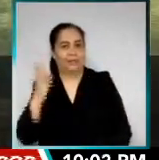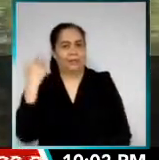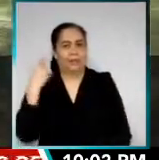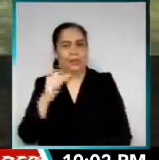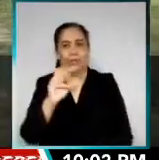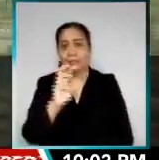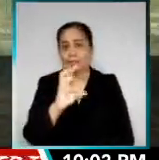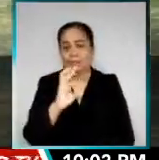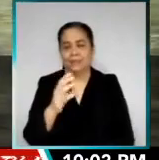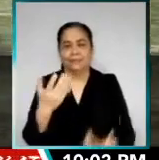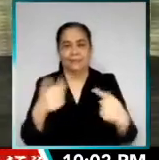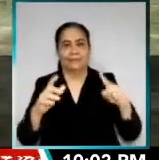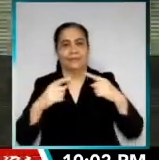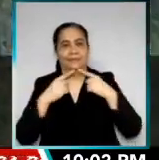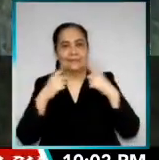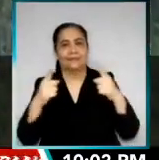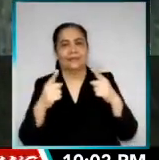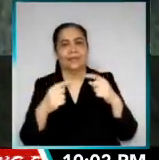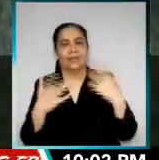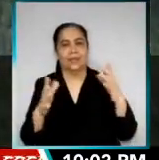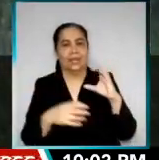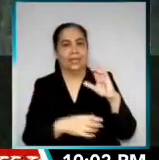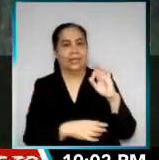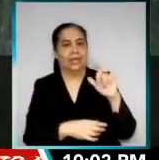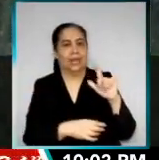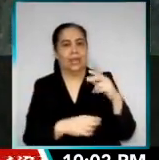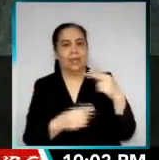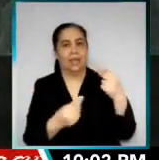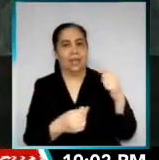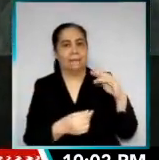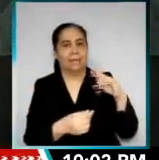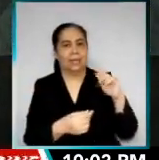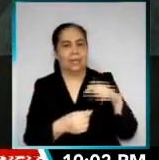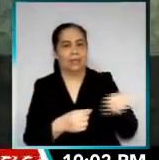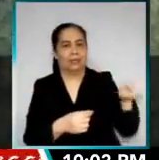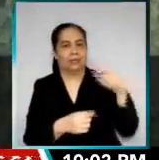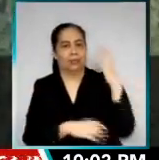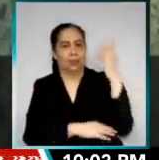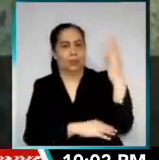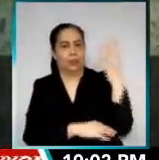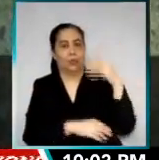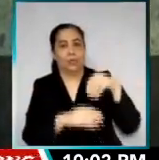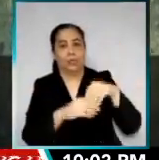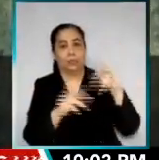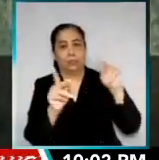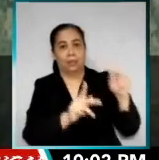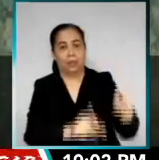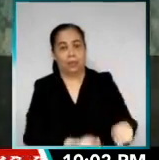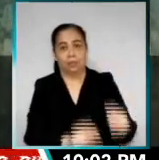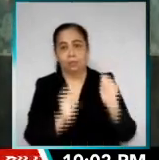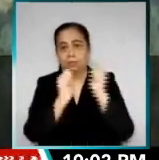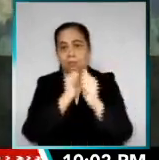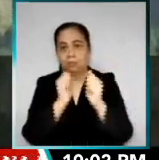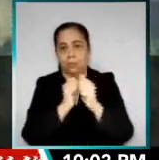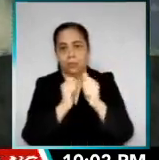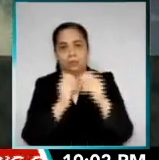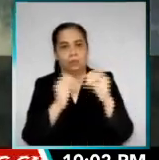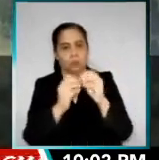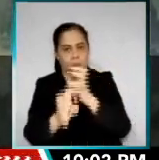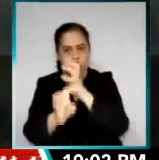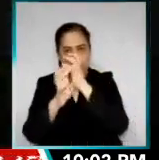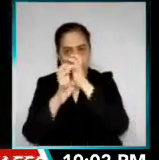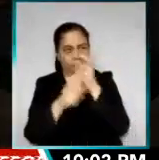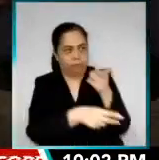na idineklara ang critical habitat ang Cleopatra's Needle Forest sa Palawan. Ibig sabihin, paiigtingin ang pangangalaga sa